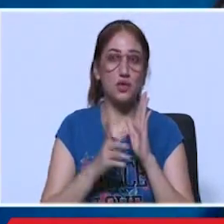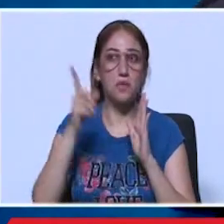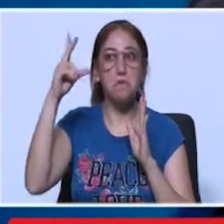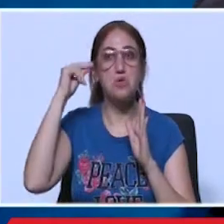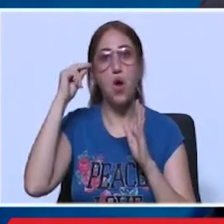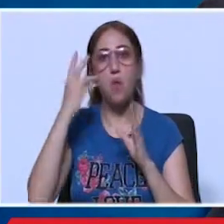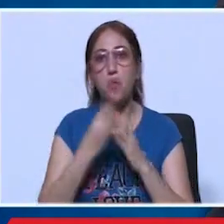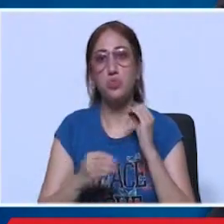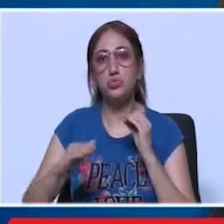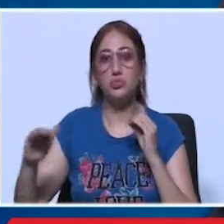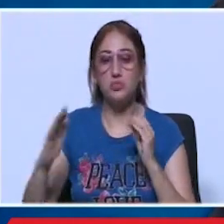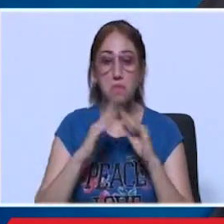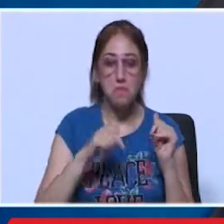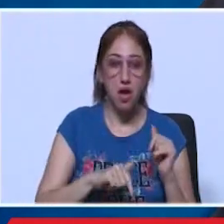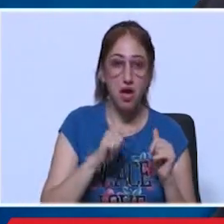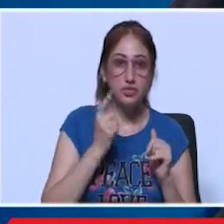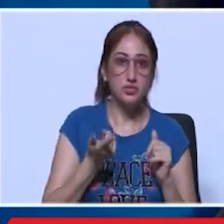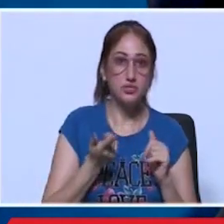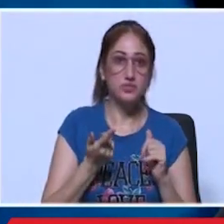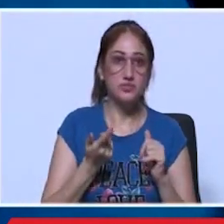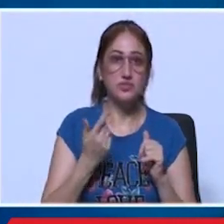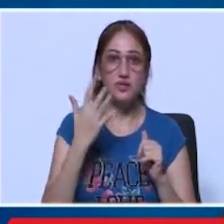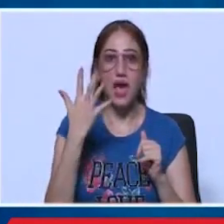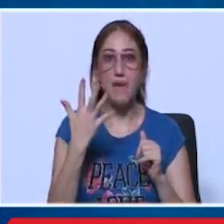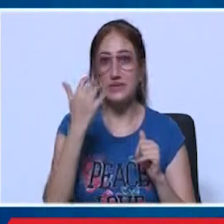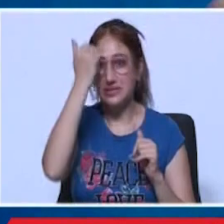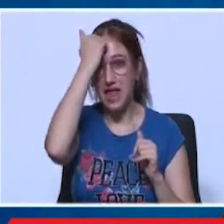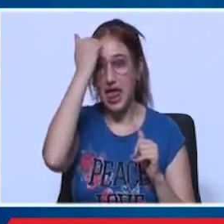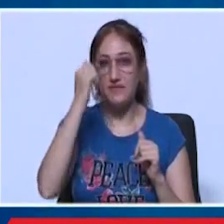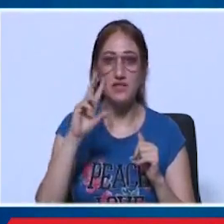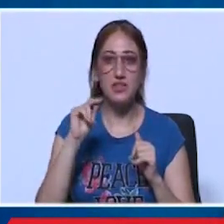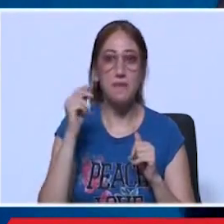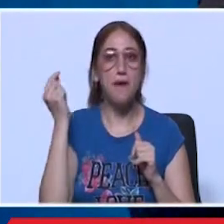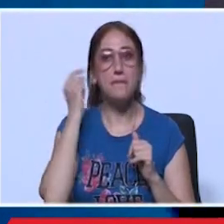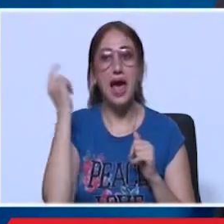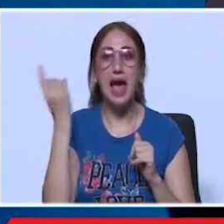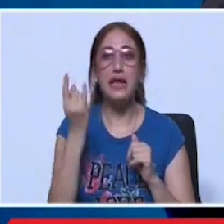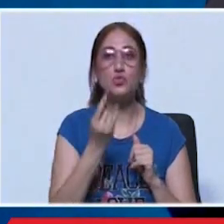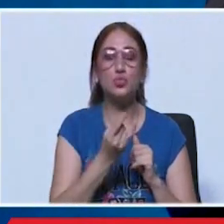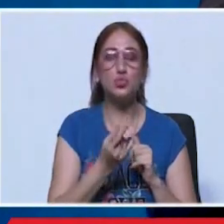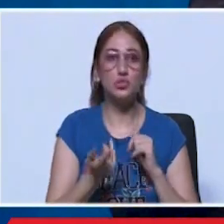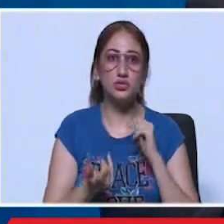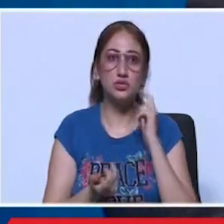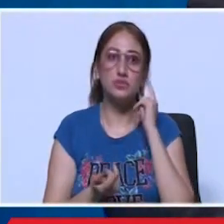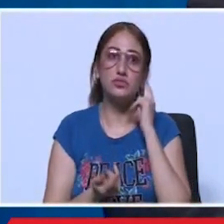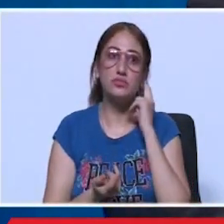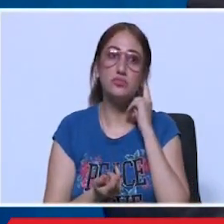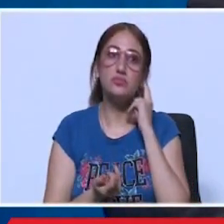يهود وبقى مش بقى 5000 بقى 5000 جاسوس عليك غير اولادهم. فطبعا الموضوع